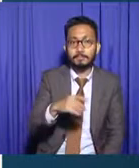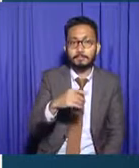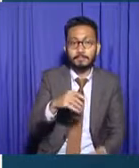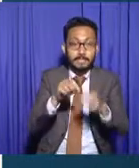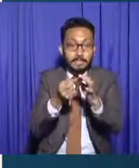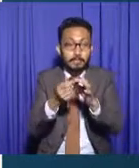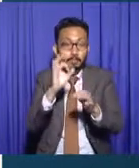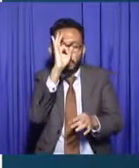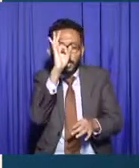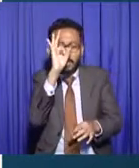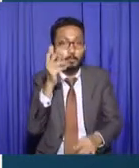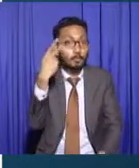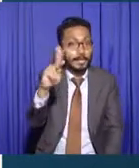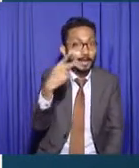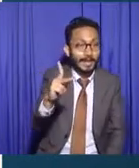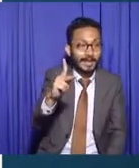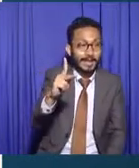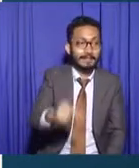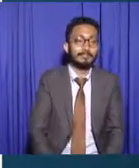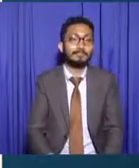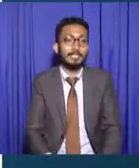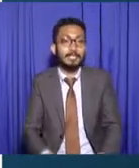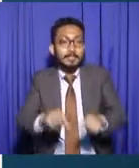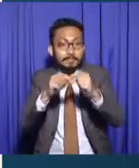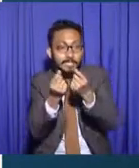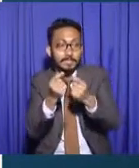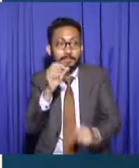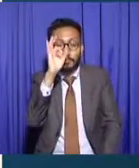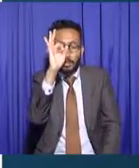biji bulat berwarna kuning